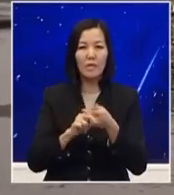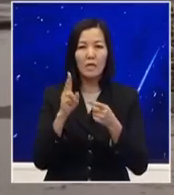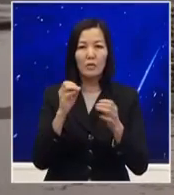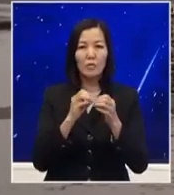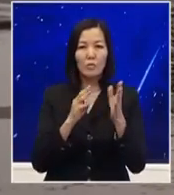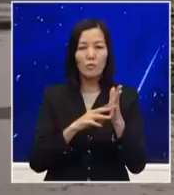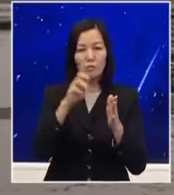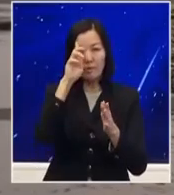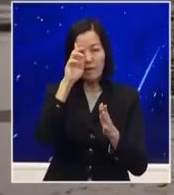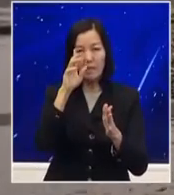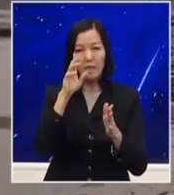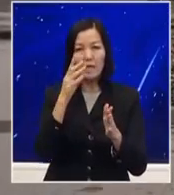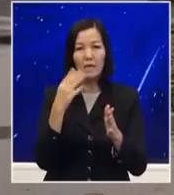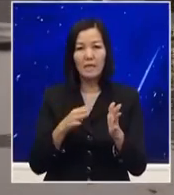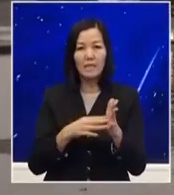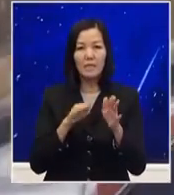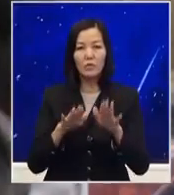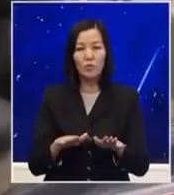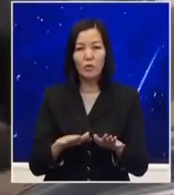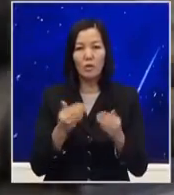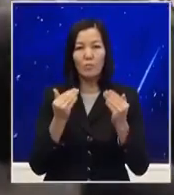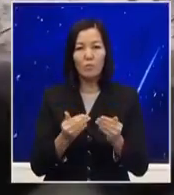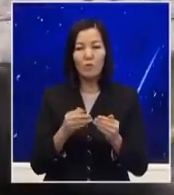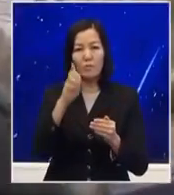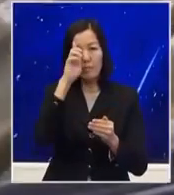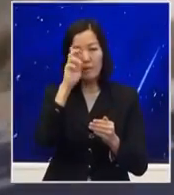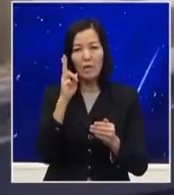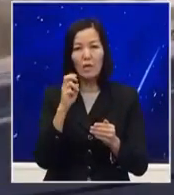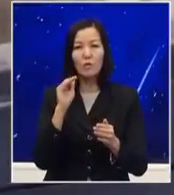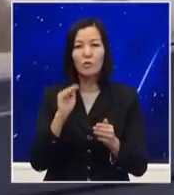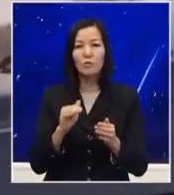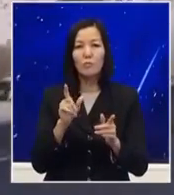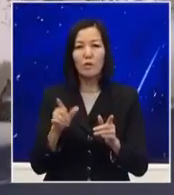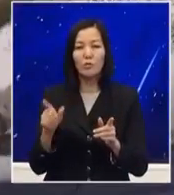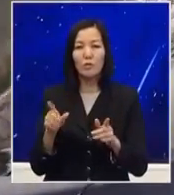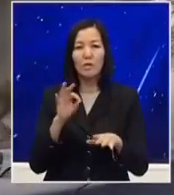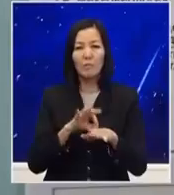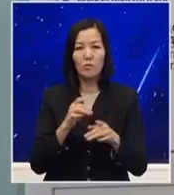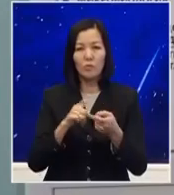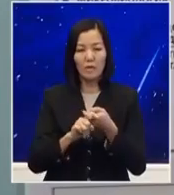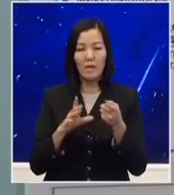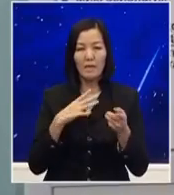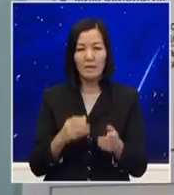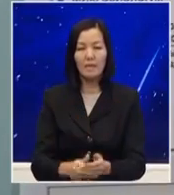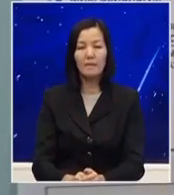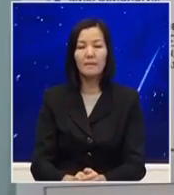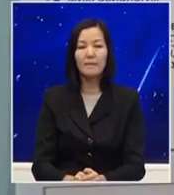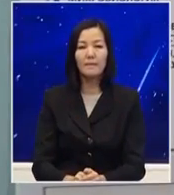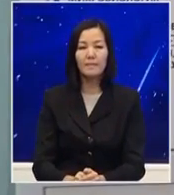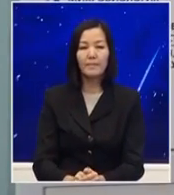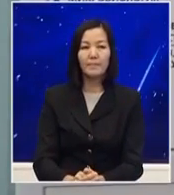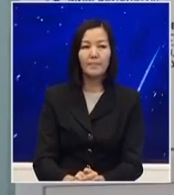жағынан 219 мемлекет ішінде 48-ші орында. Бүгінде елде 200 мыңға жуық адам індеттің құрығын